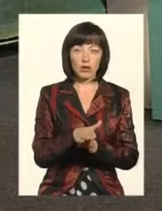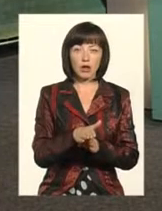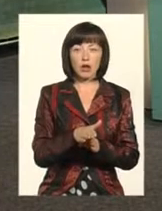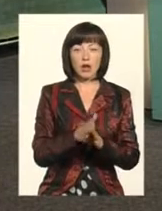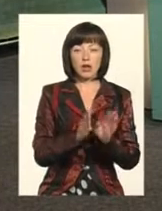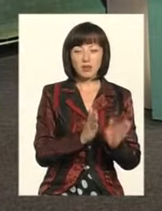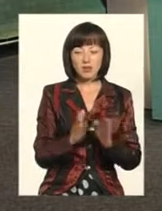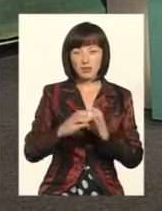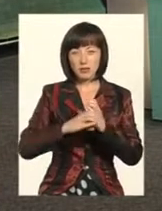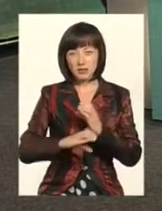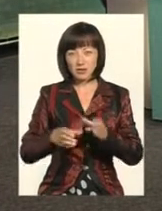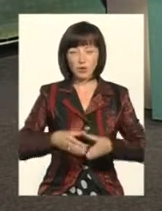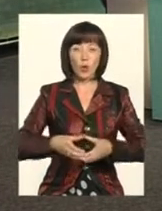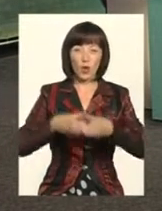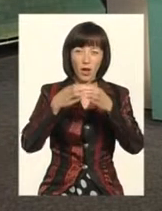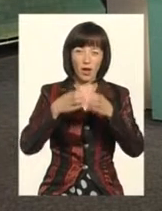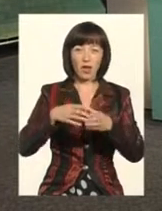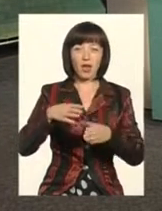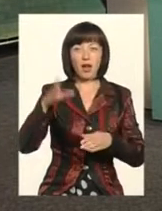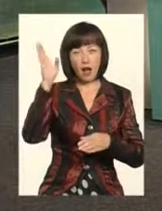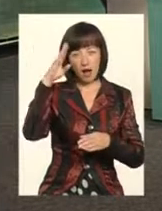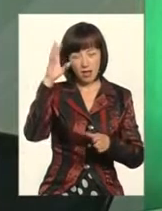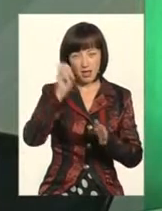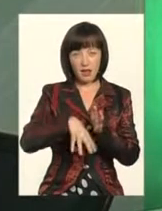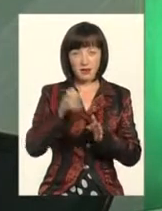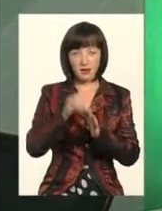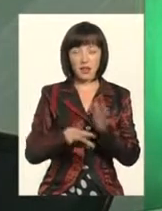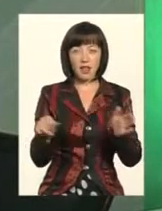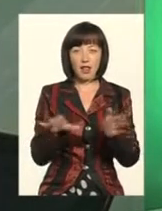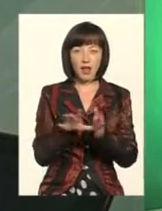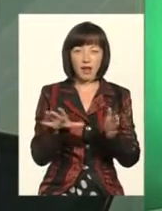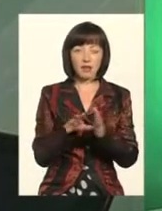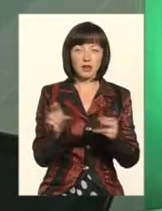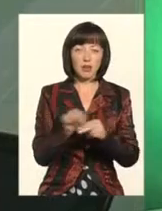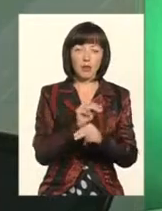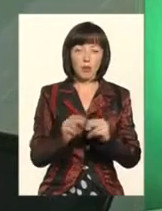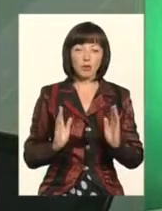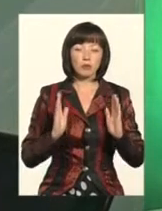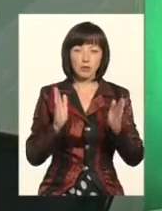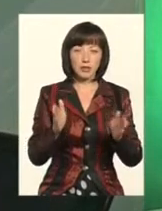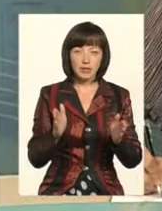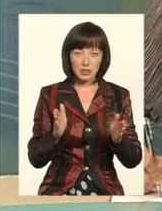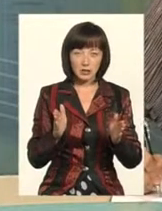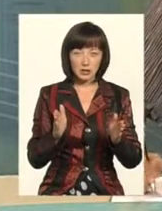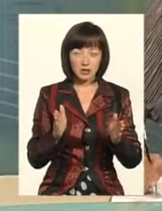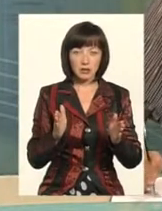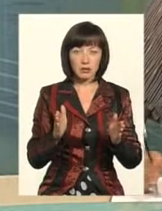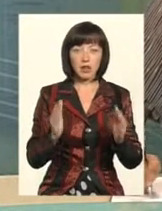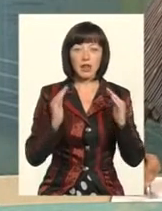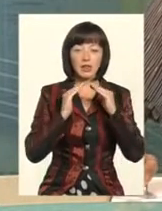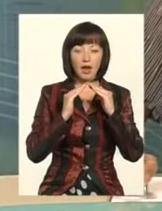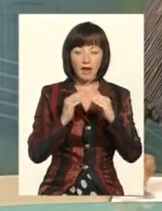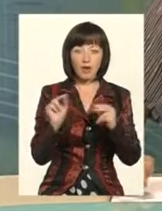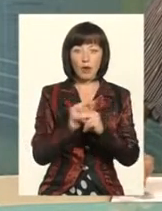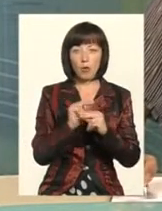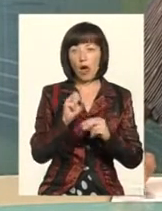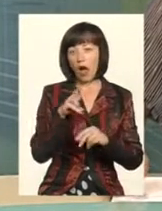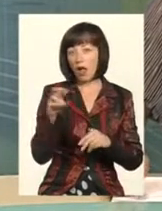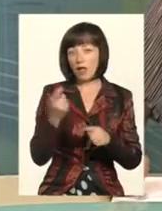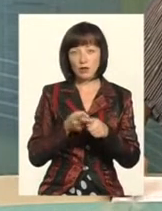комунікацій, стояки, каналізація, електрика, ремонти в під'їздах, дахів ремонти, але цього